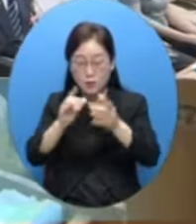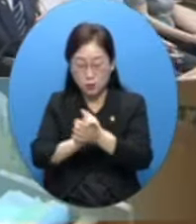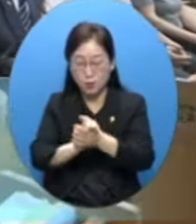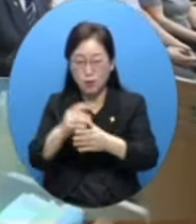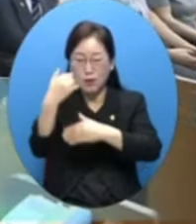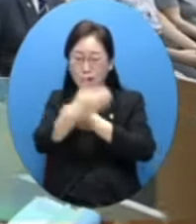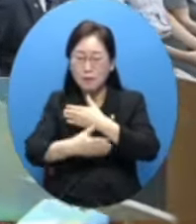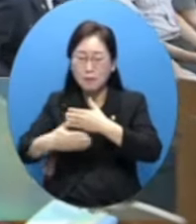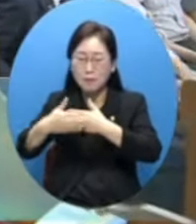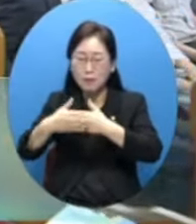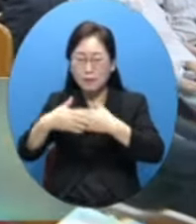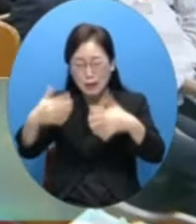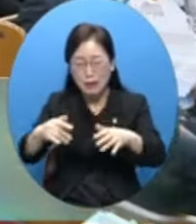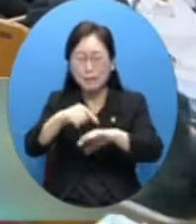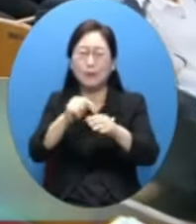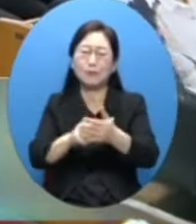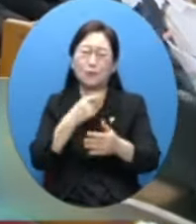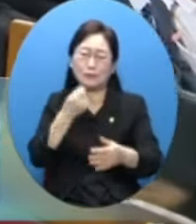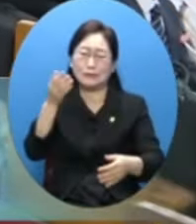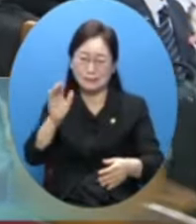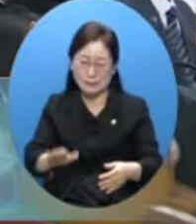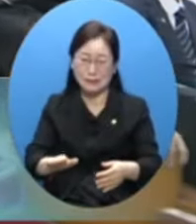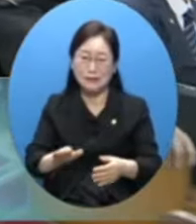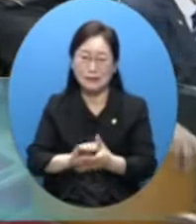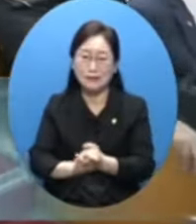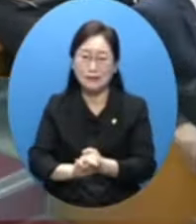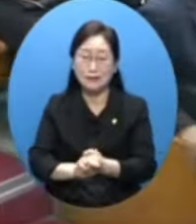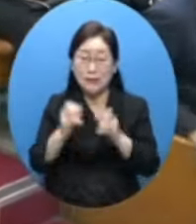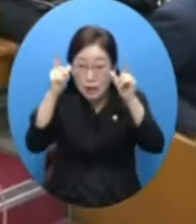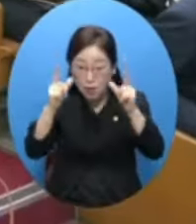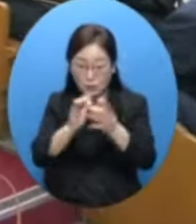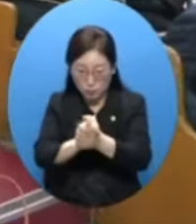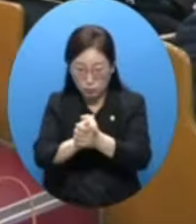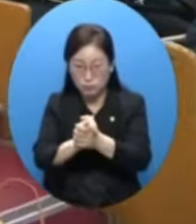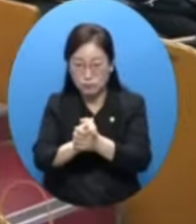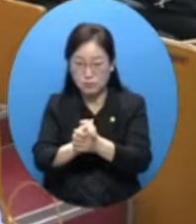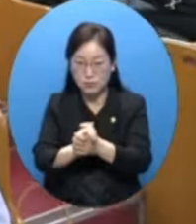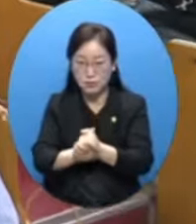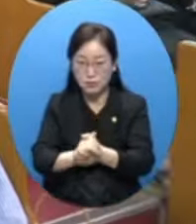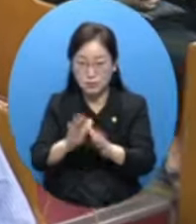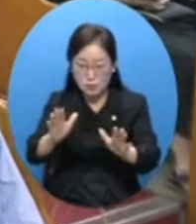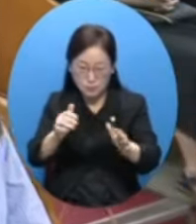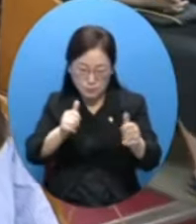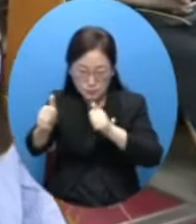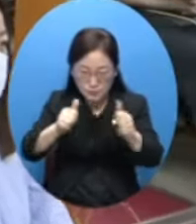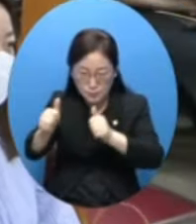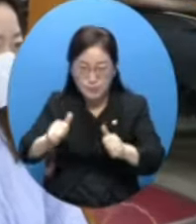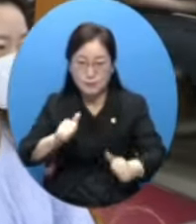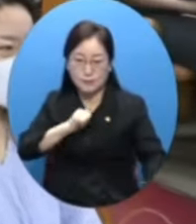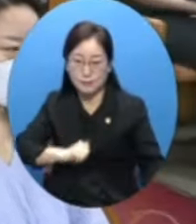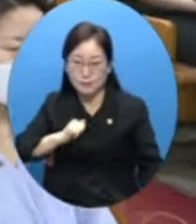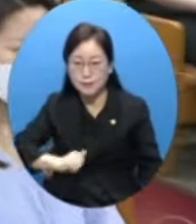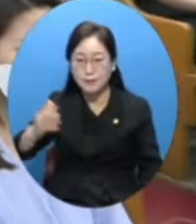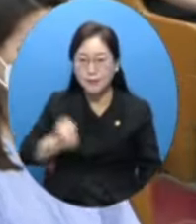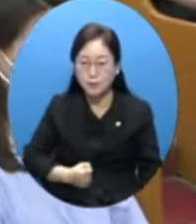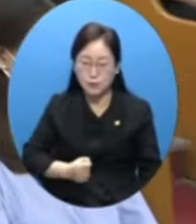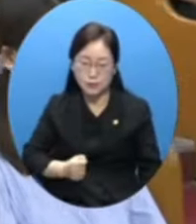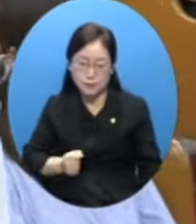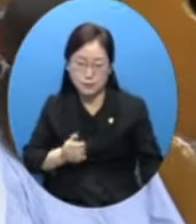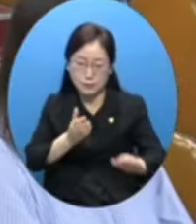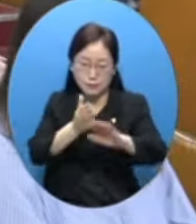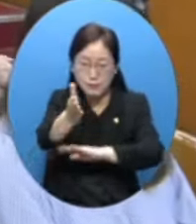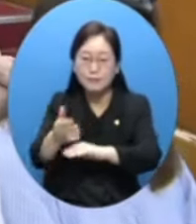육실이 약하도다 하시고 깨어 기도하면서 우리가 우리 앞에 당한 경주를 인내로서 경주에 나가야 되는